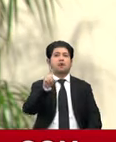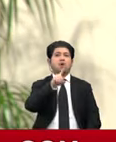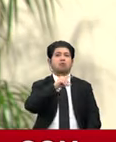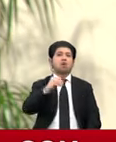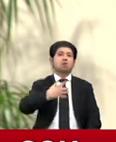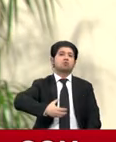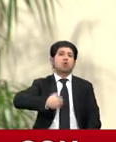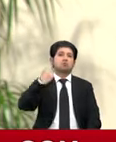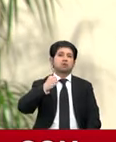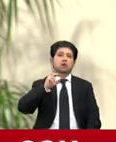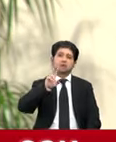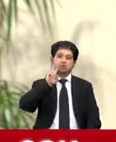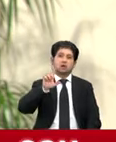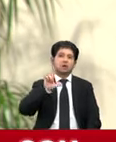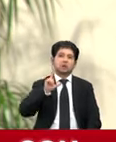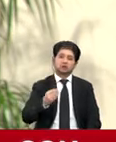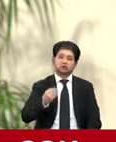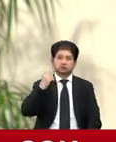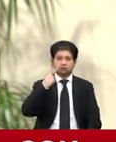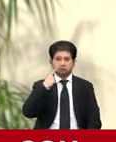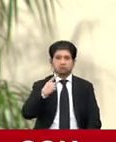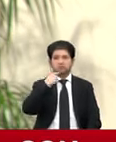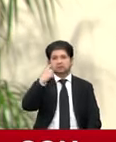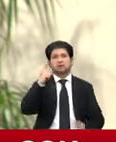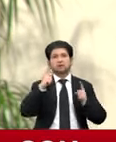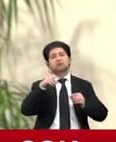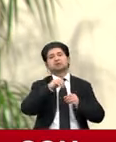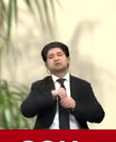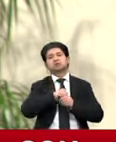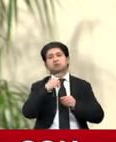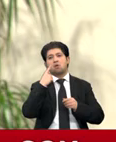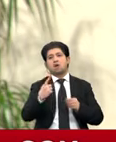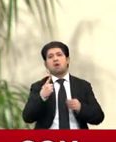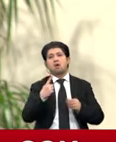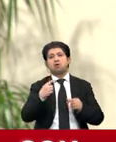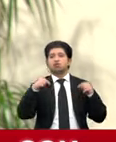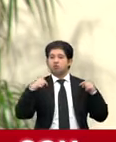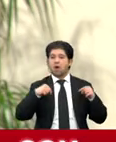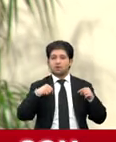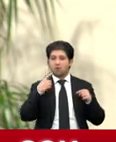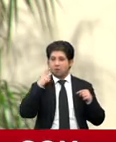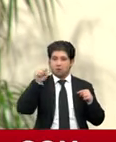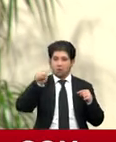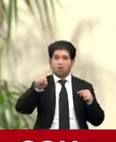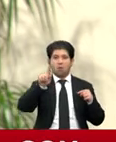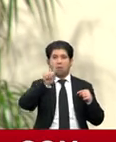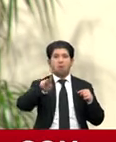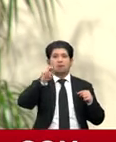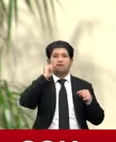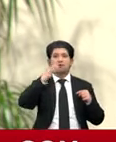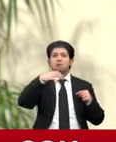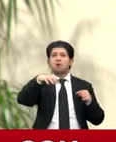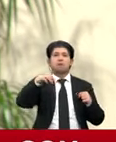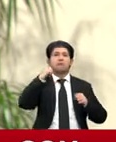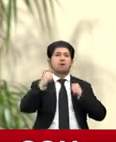ton civarında bir ihtiyaç doğacağı, özellikle bir yıl içerisinde. Mevcut oradaki 17'den fazla